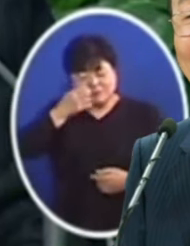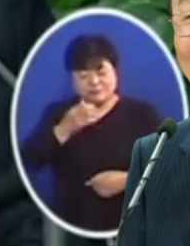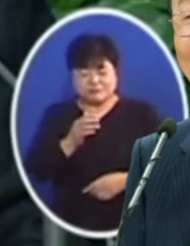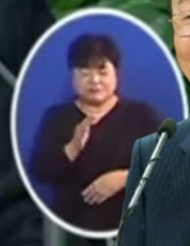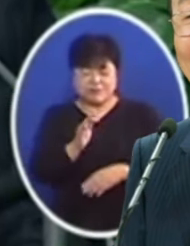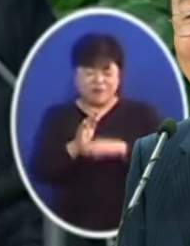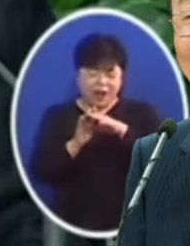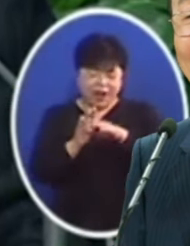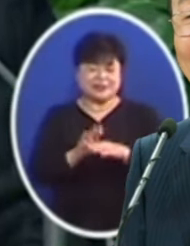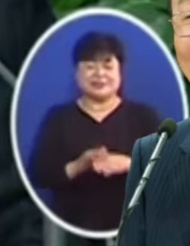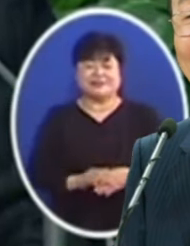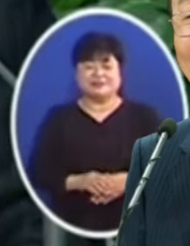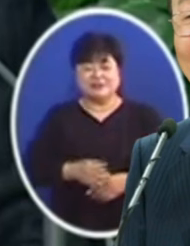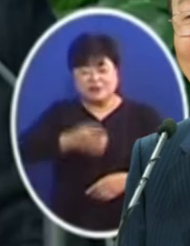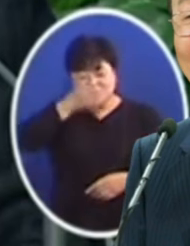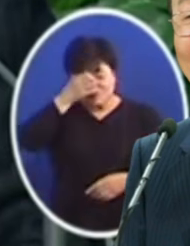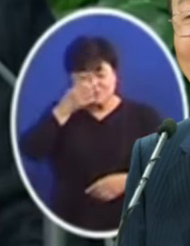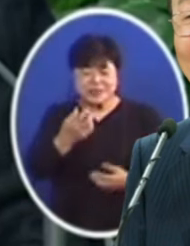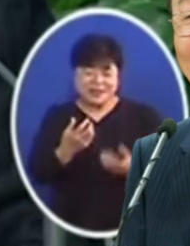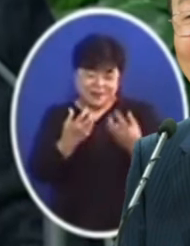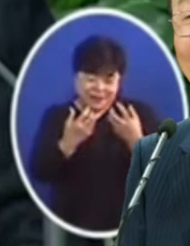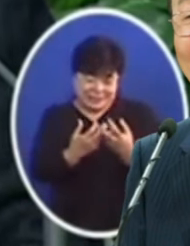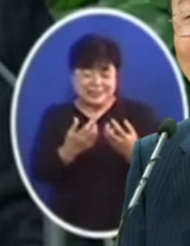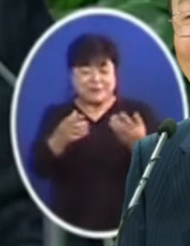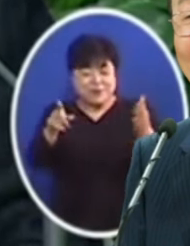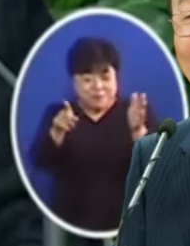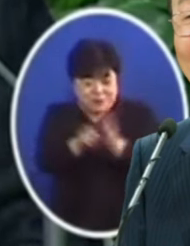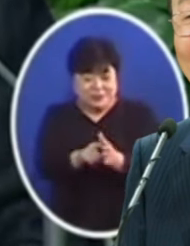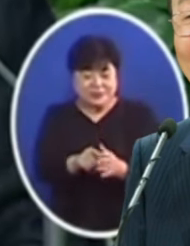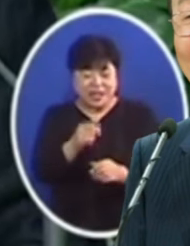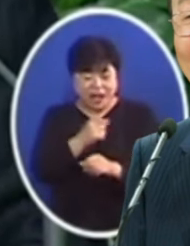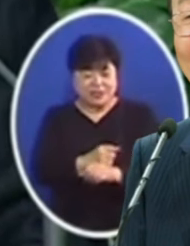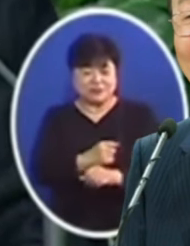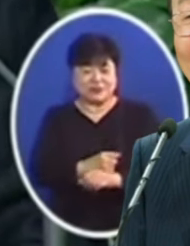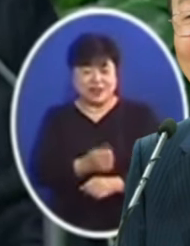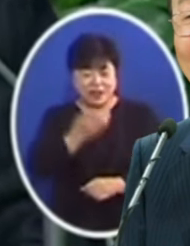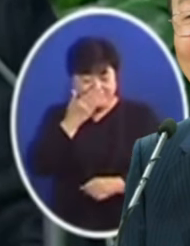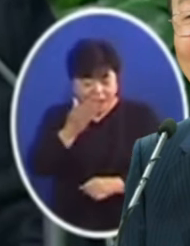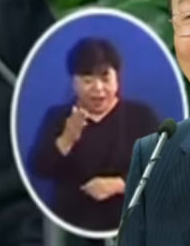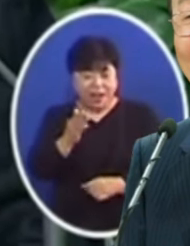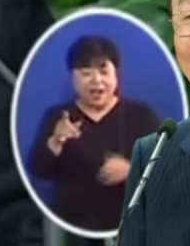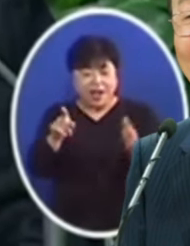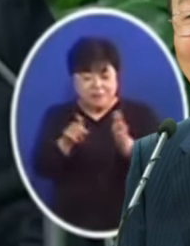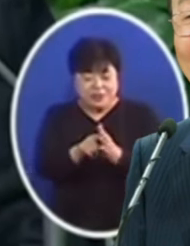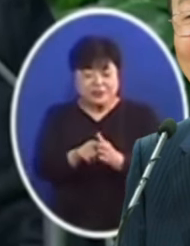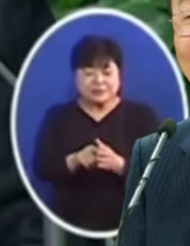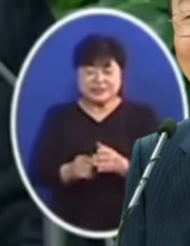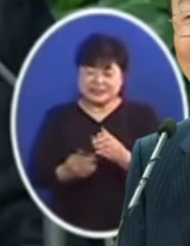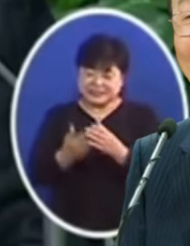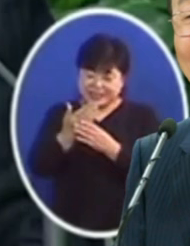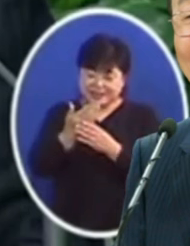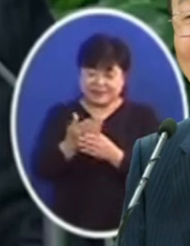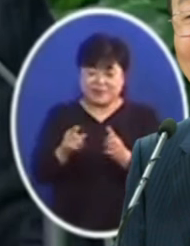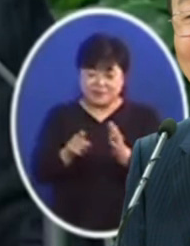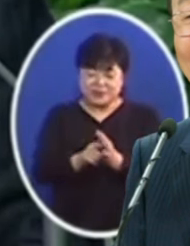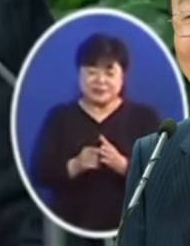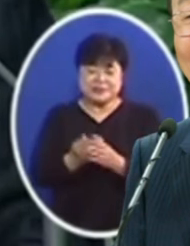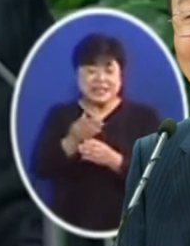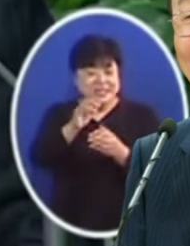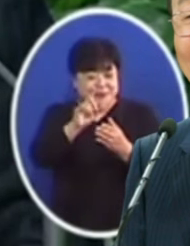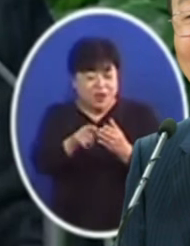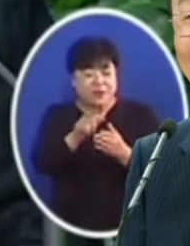차지는 것입니다. 꿈이 가득 차지면 믿습니다, 할 수 있다, 하면 된다 하는 신념이 생겨나고 신념이